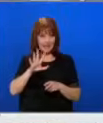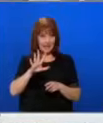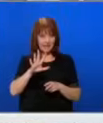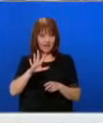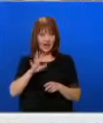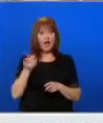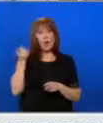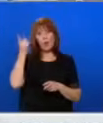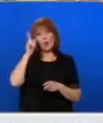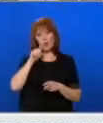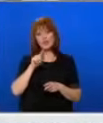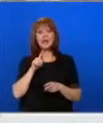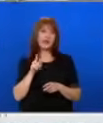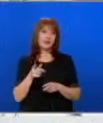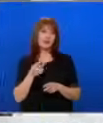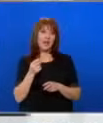цена. Времето е чудесно.